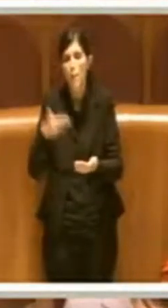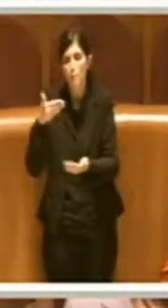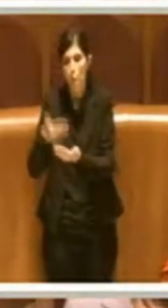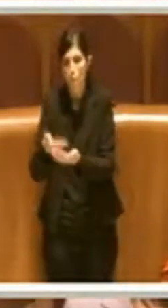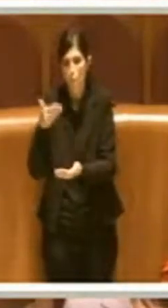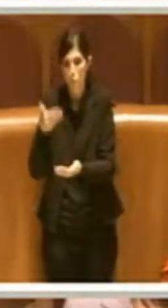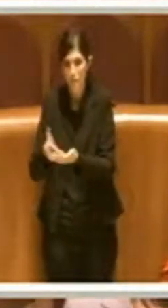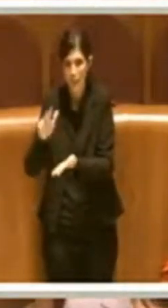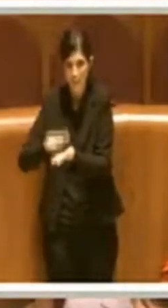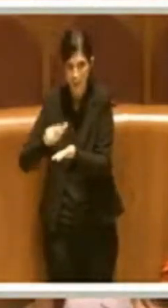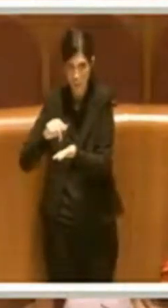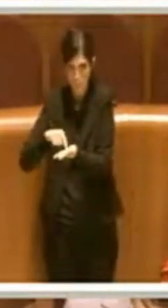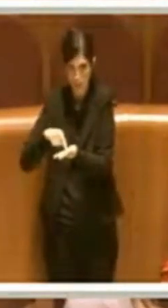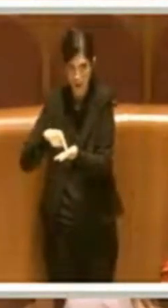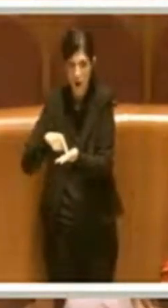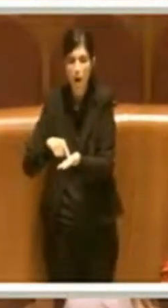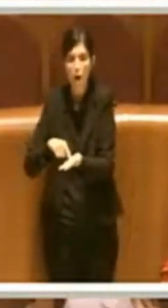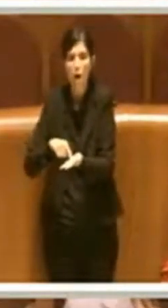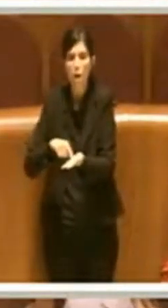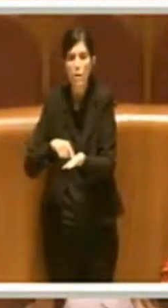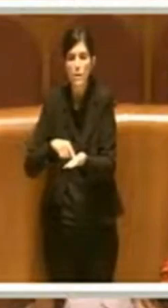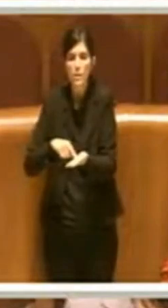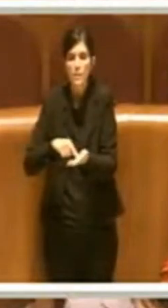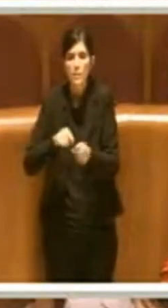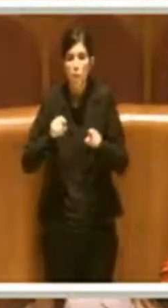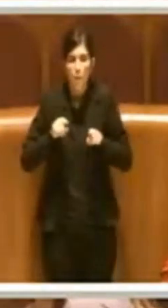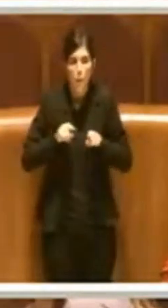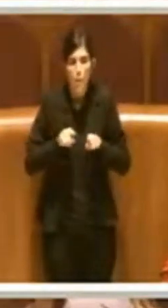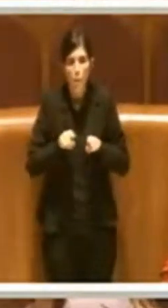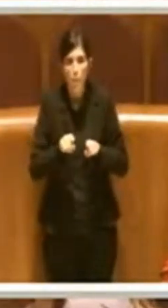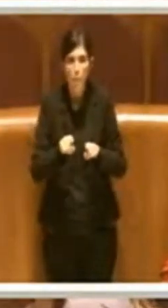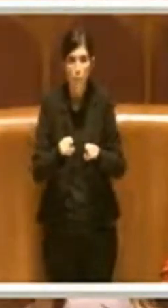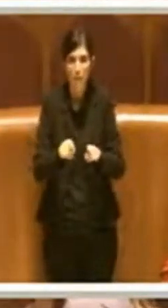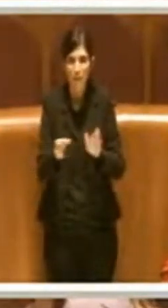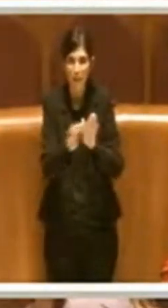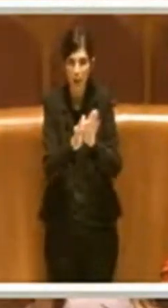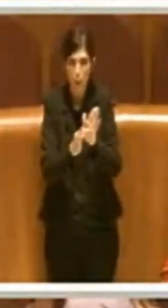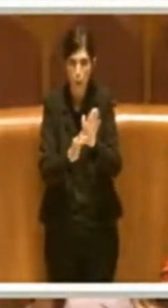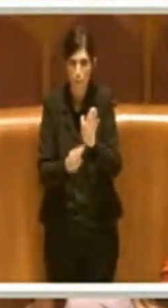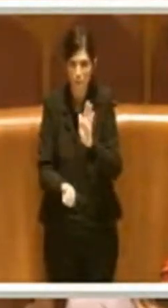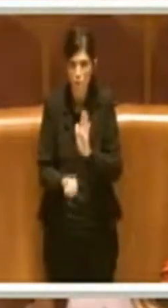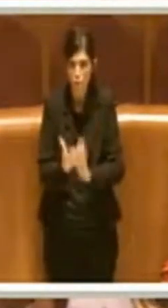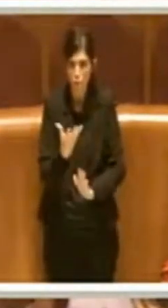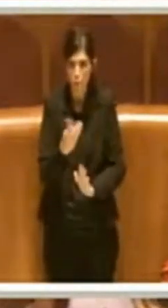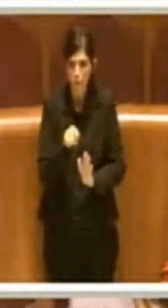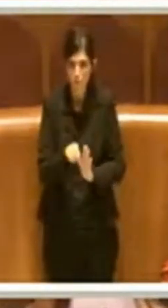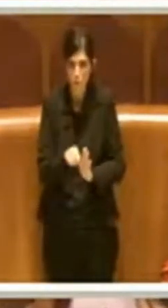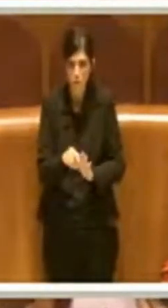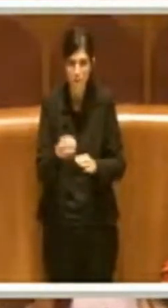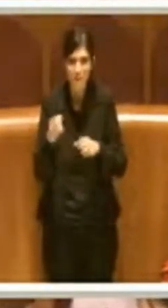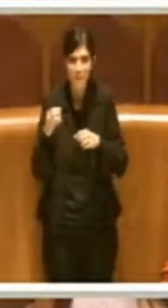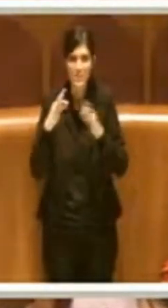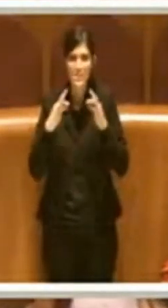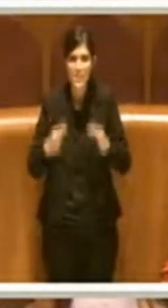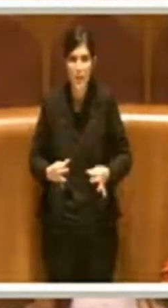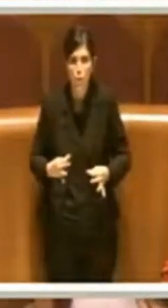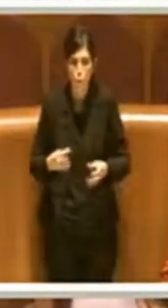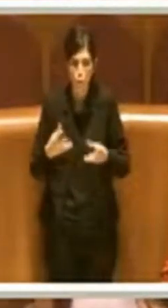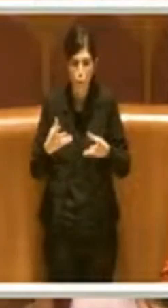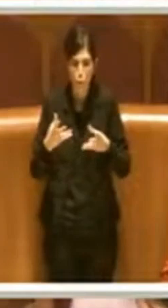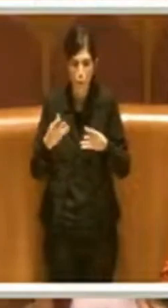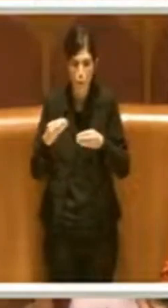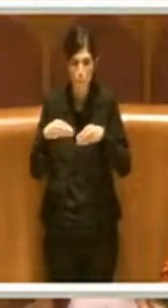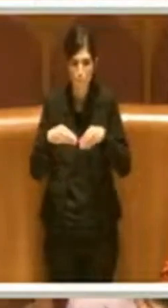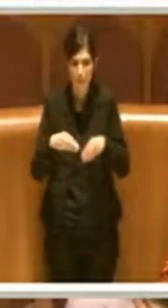popolare. Ovviamente questo dovrà andare pari passo con il nuovo regolamento degli istituti di partecipazione, ma nel frattempo è bene